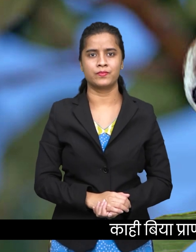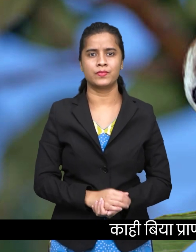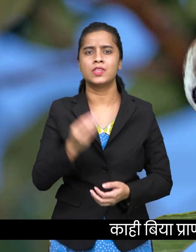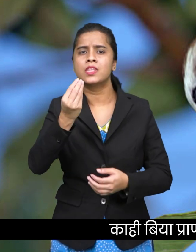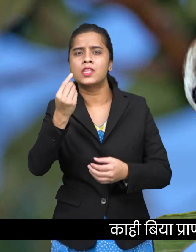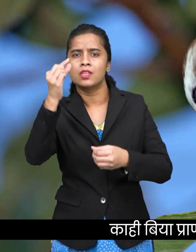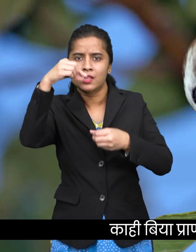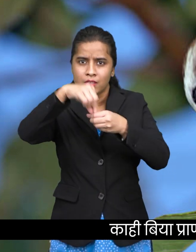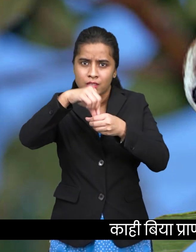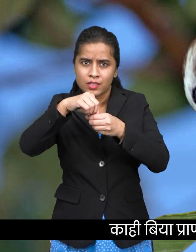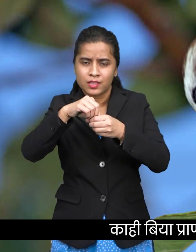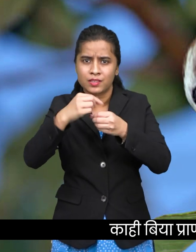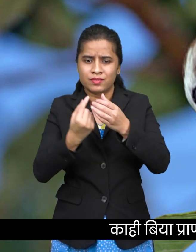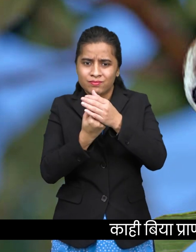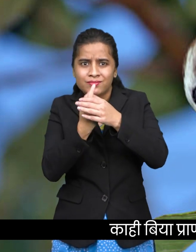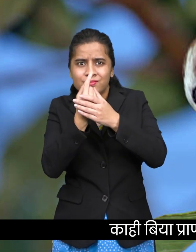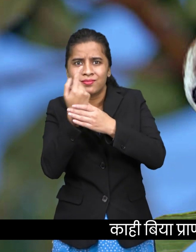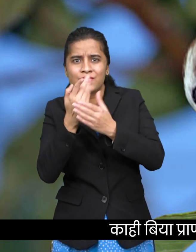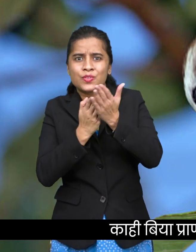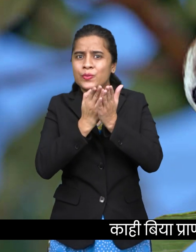काही बिया प्राण्यांच्या मलमूत्रातून पसरतात.